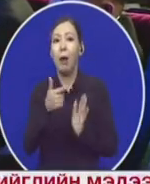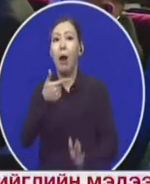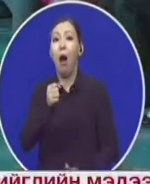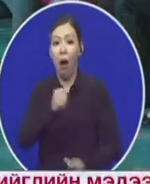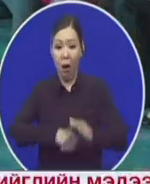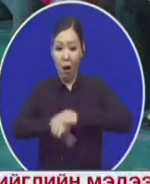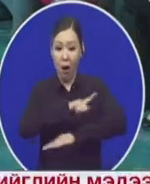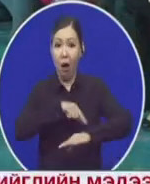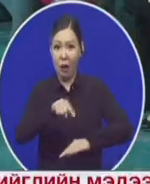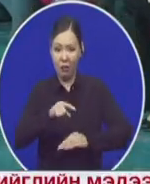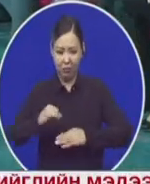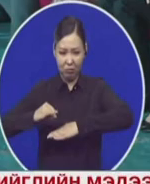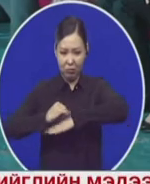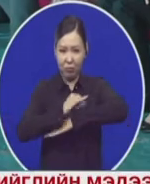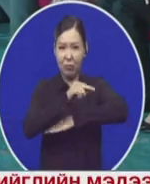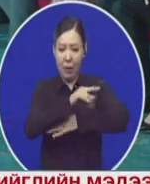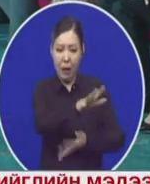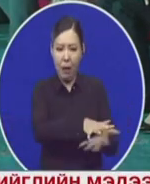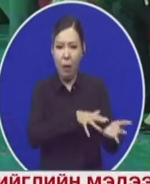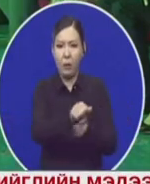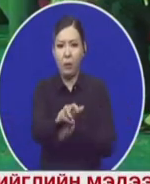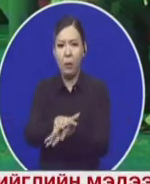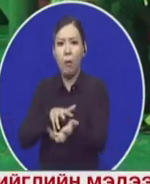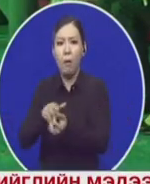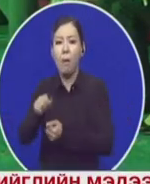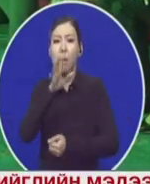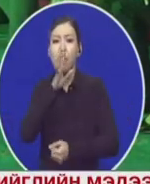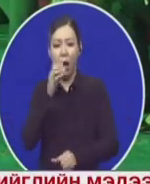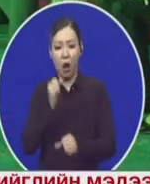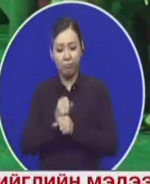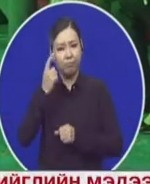хортон шавьжтай тэмцэх ажлыг зохион байгуулахаар төлөвлөсөн тухай хэллээ.